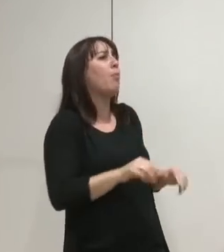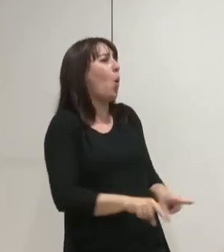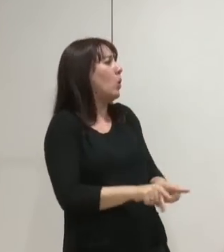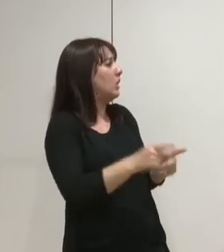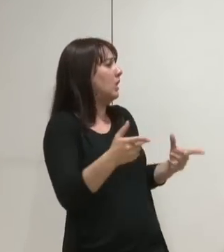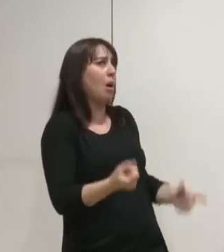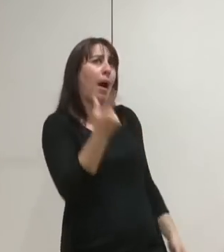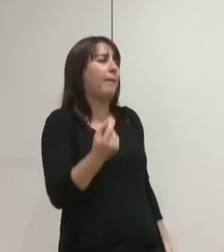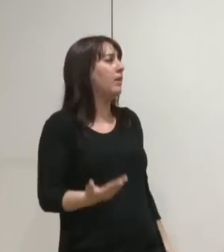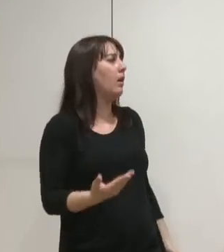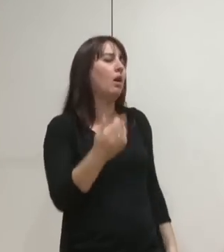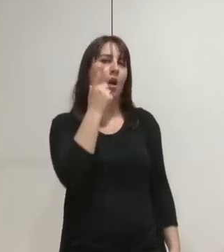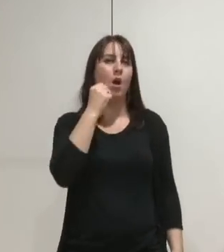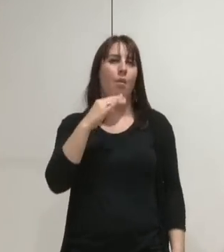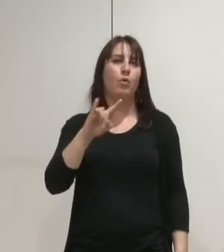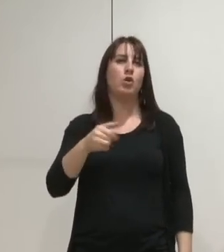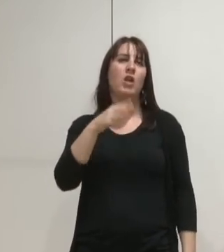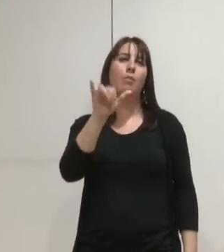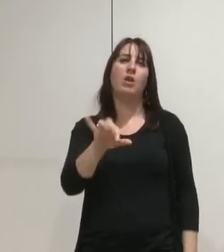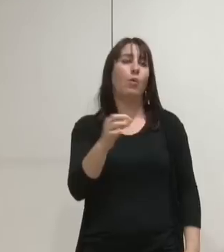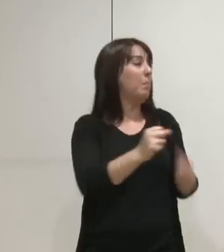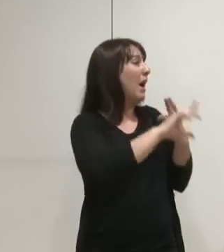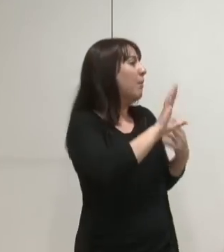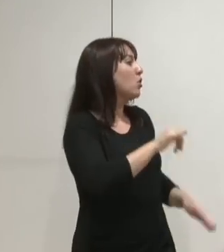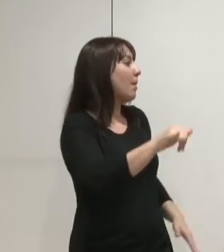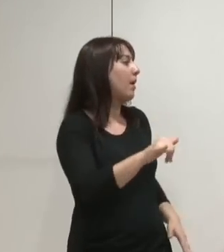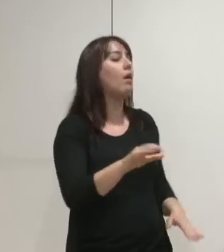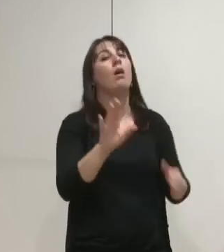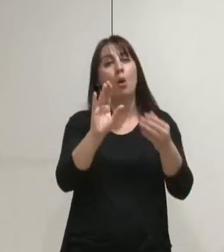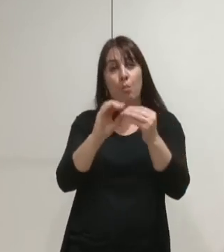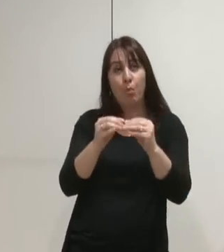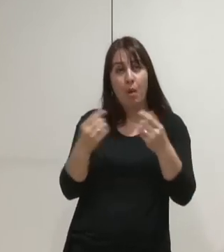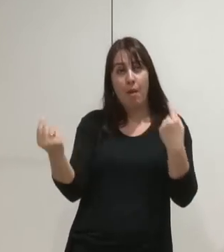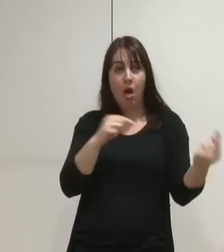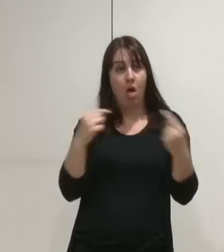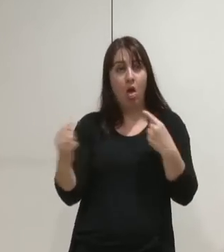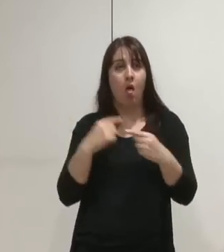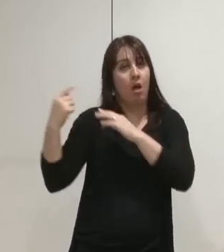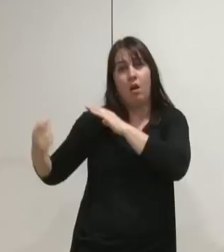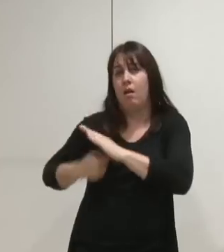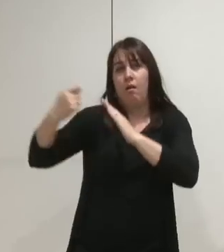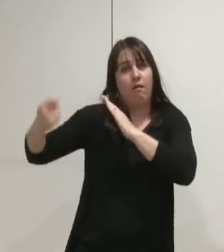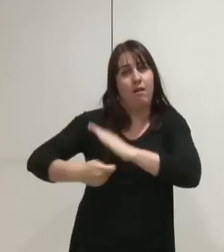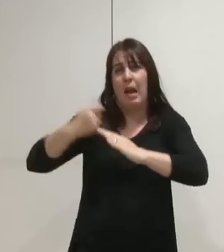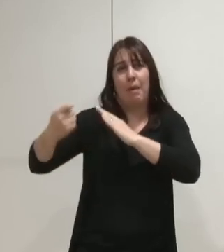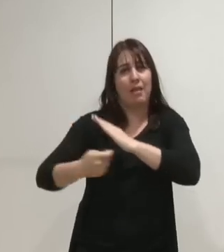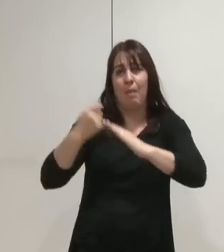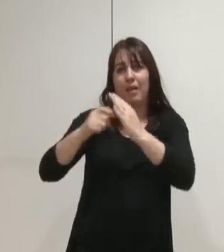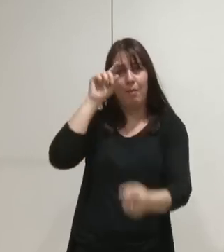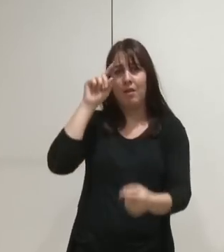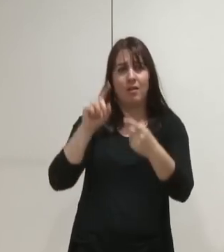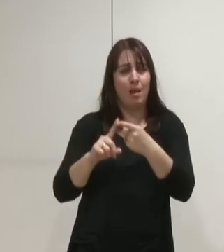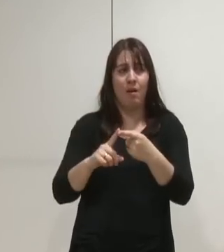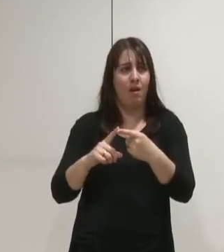posé ça irait beaucoup plus vite le problème monsieur Chami problème c'est le problème c'est que cette discussion tourne en boucle autour de expo depuis